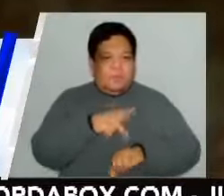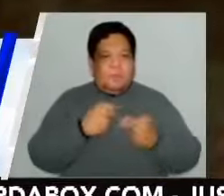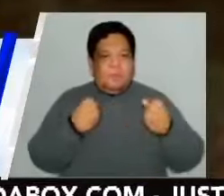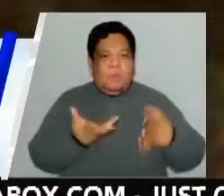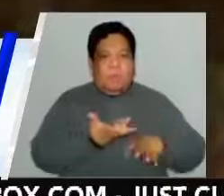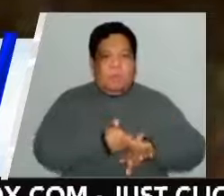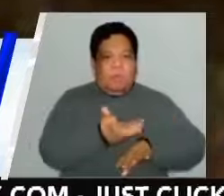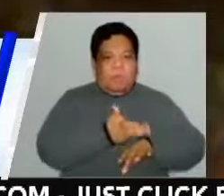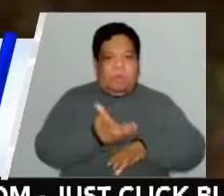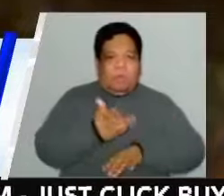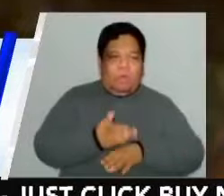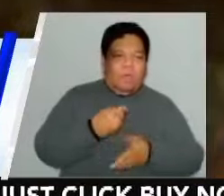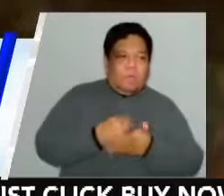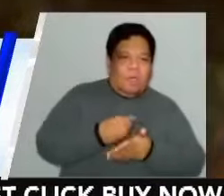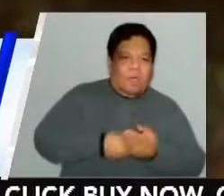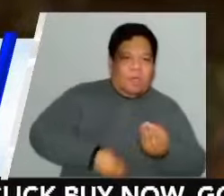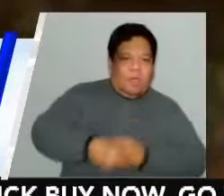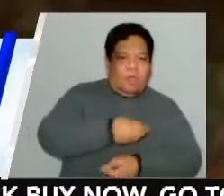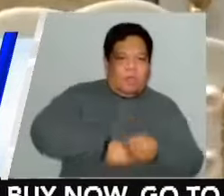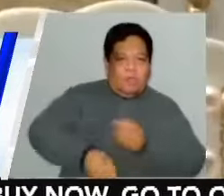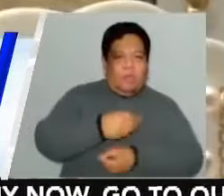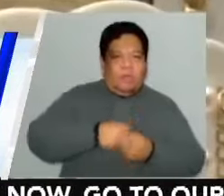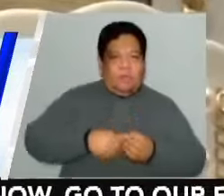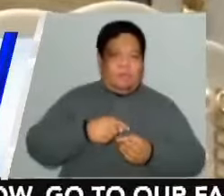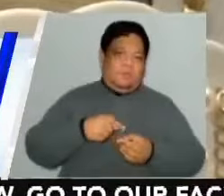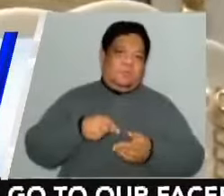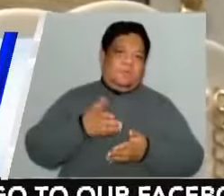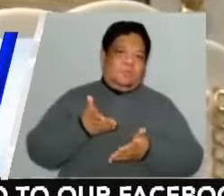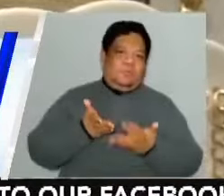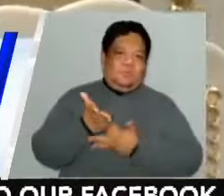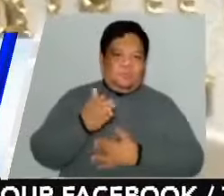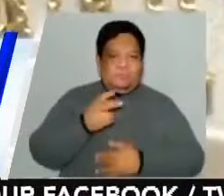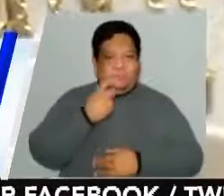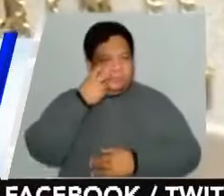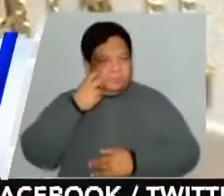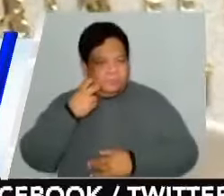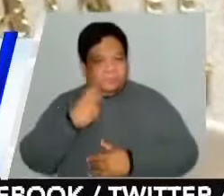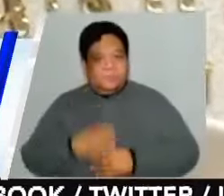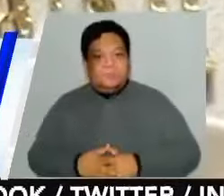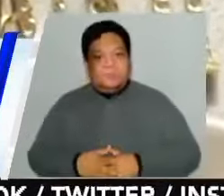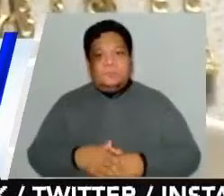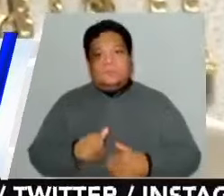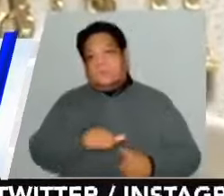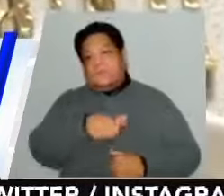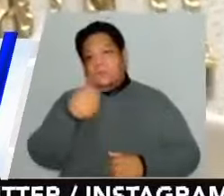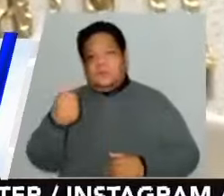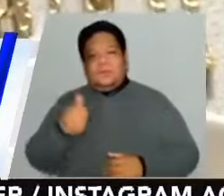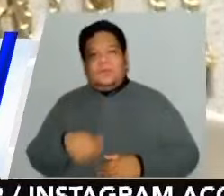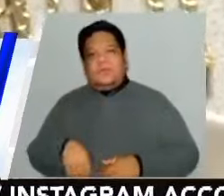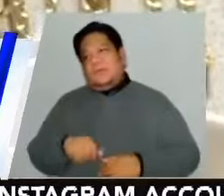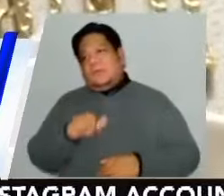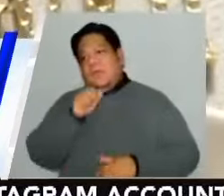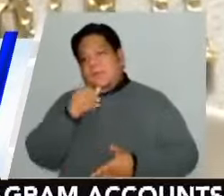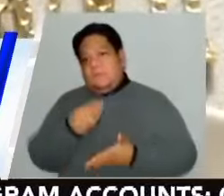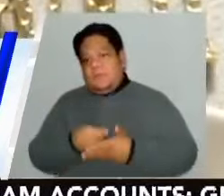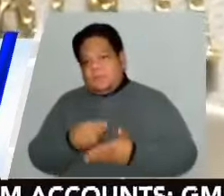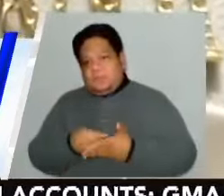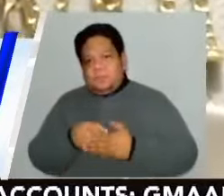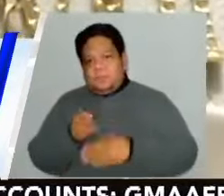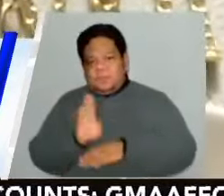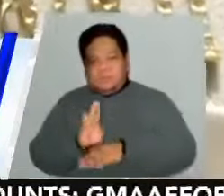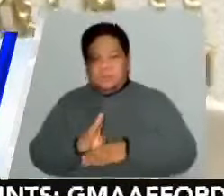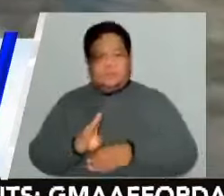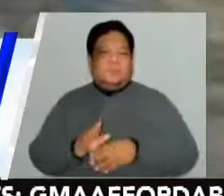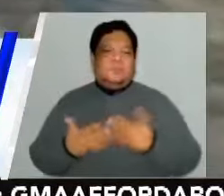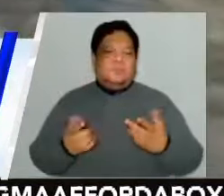ayusin ngayong Enero. Kabilang dyan ang mas epektibo pa ang asiwa sa mga non-financial na negosyo, pagpapaigting sa investigasyon at pagsasampa ng kaso kaugnay sa